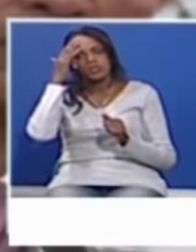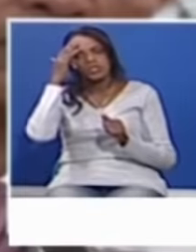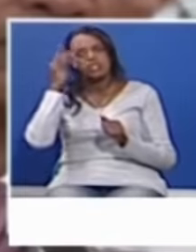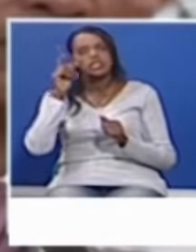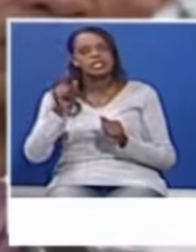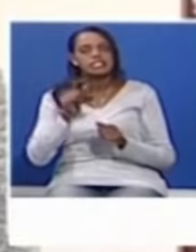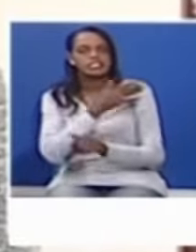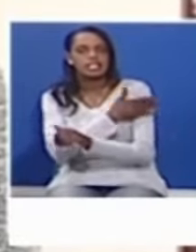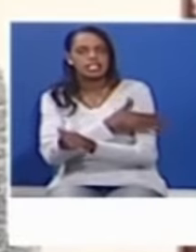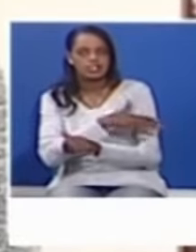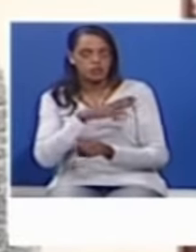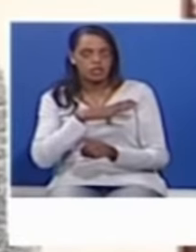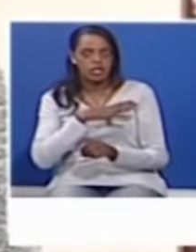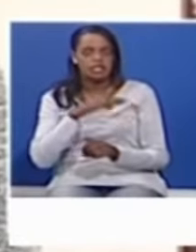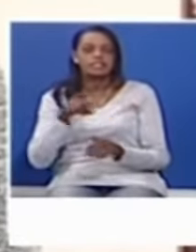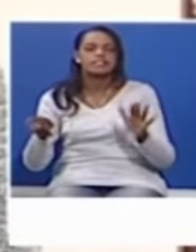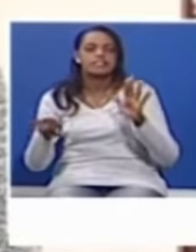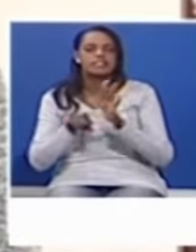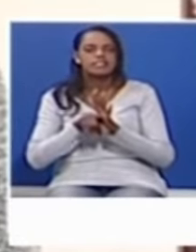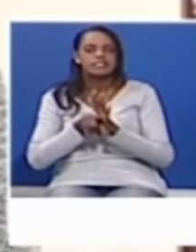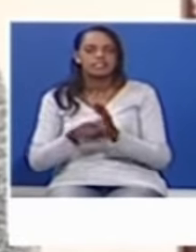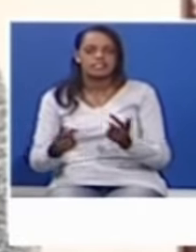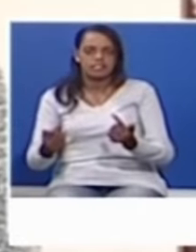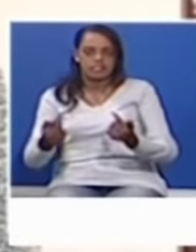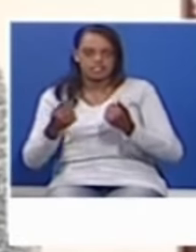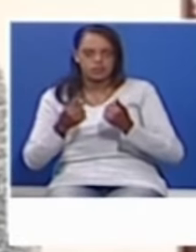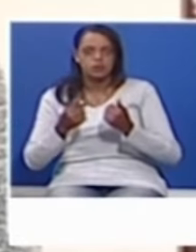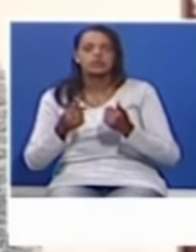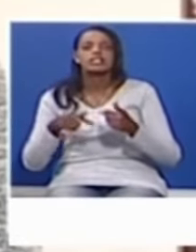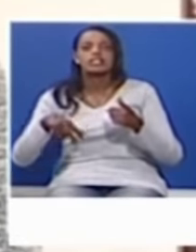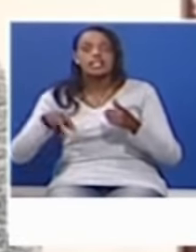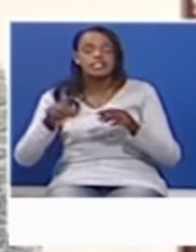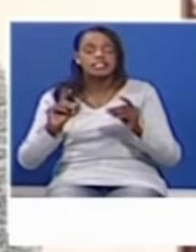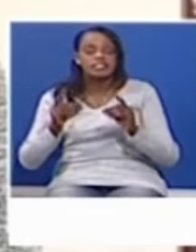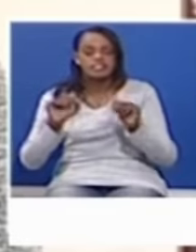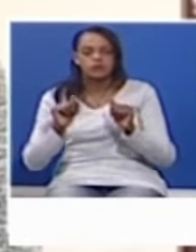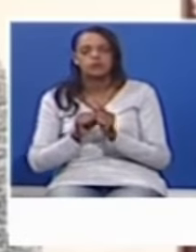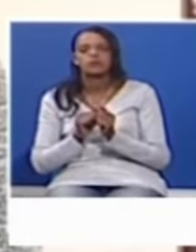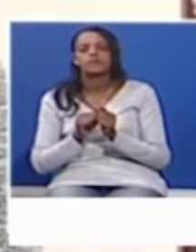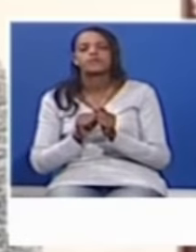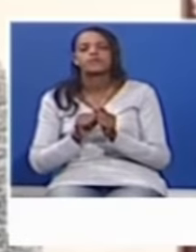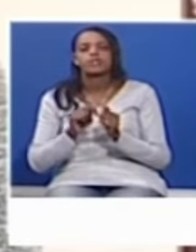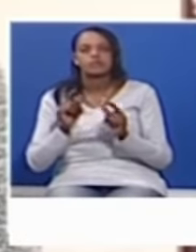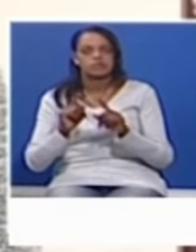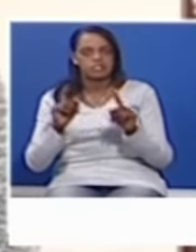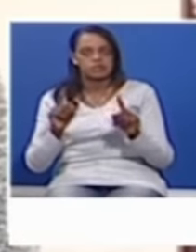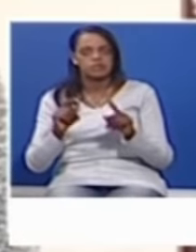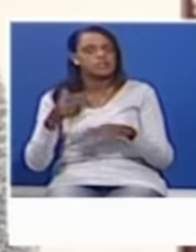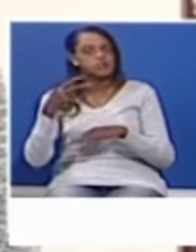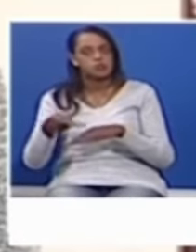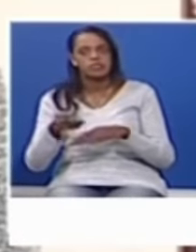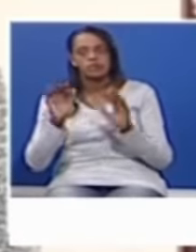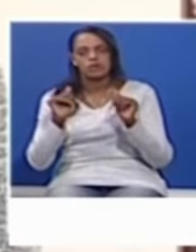እቲ ዘገልግል ዘሎ ከዓ ነቲ ሕጊ ተማእዚዙ ክኸይድ ተዘይኮይኑ ኣብ ዲስክሬሽን ናይ ሰባት ዝወድቕ ከም ዘይኮነ